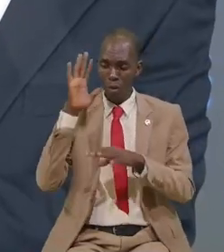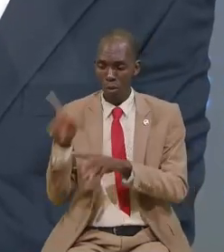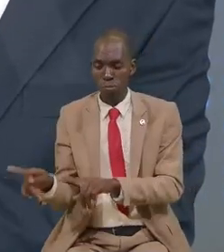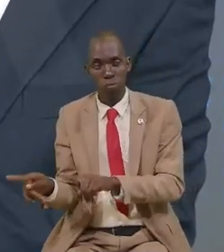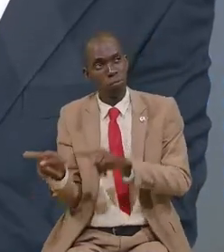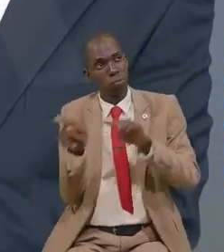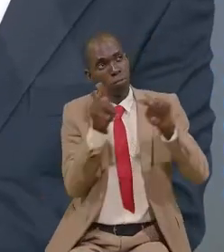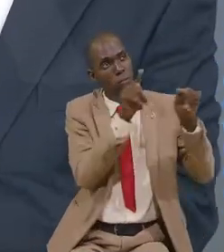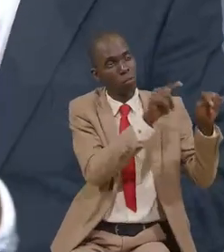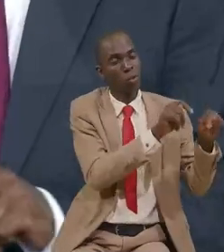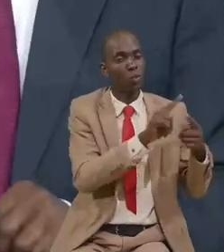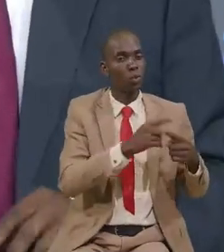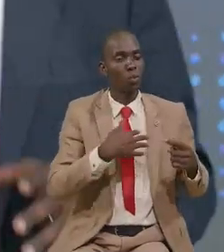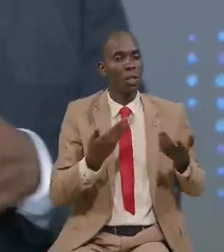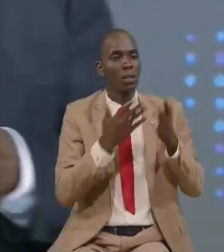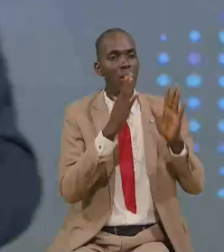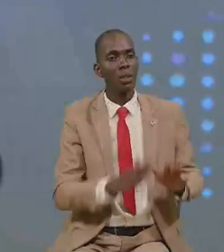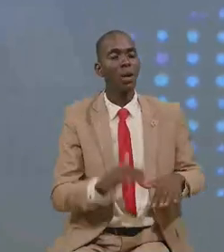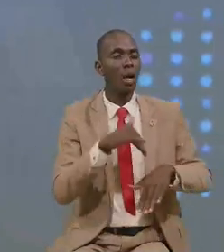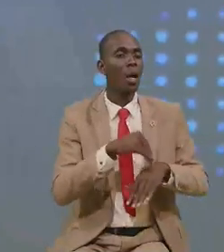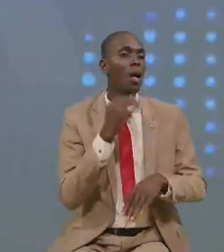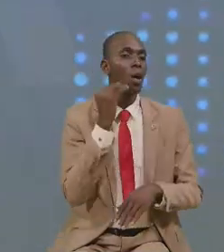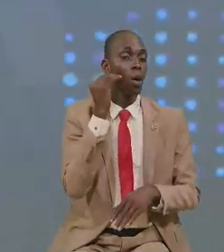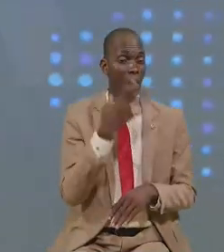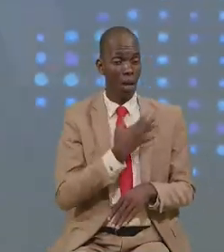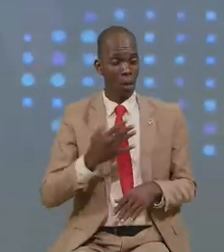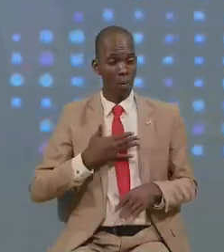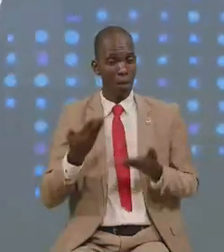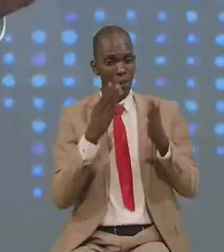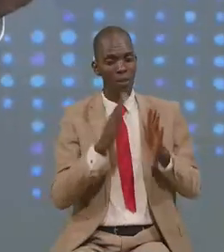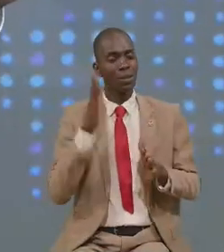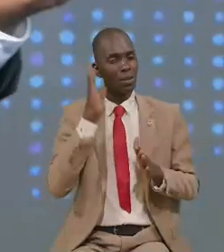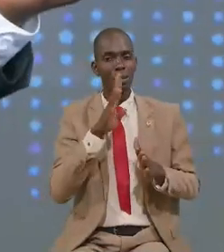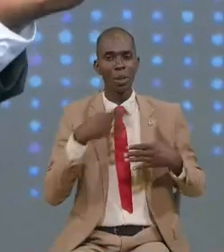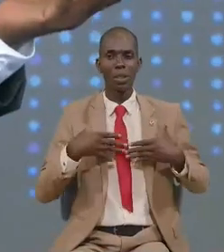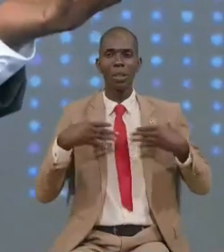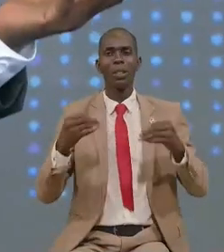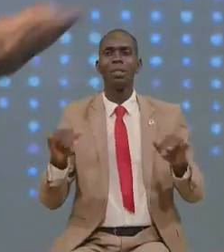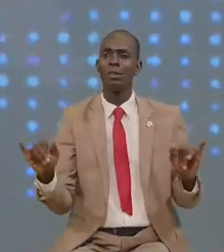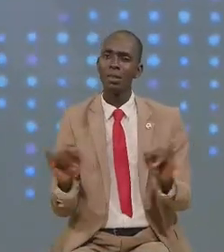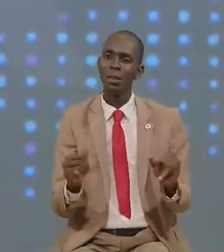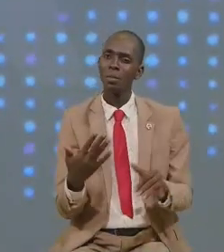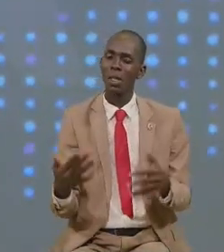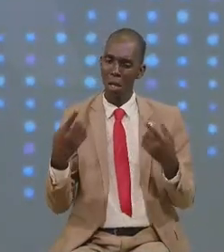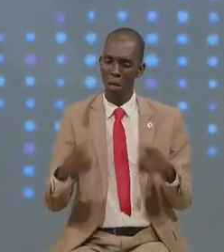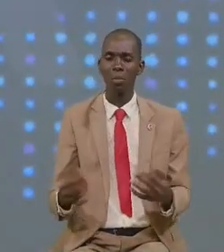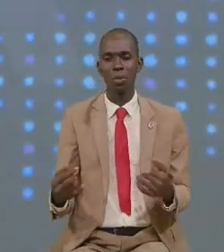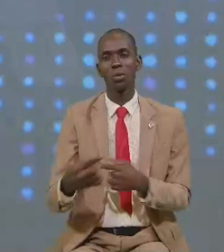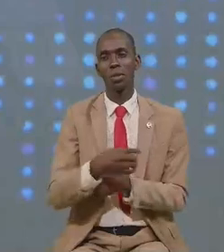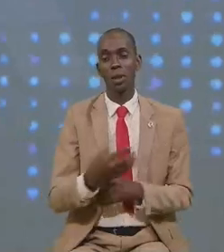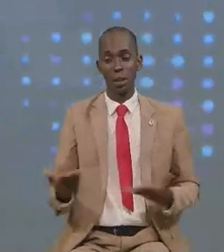qui est resté à la maison. Et mon serviteur sera guéri. C'est la même chose qui arrive aujourd'hui. Nous